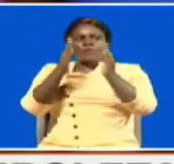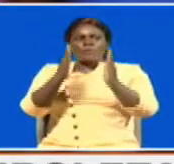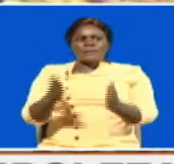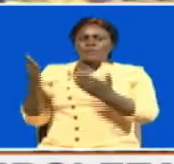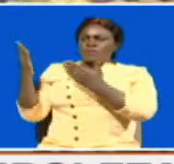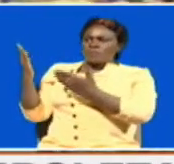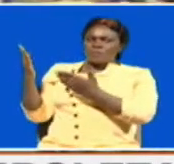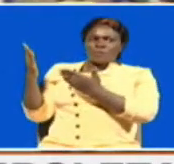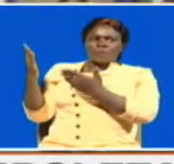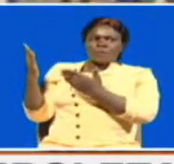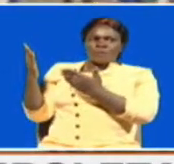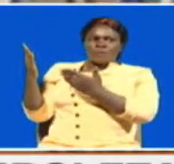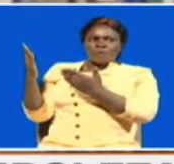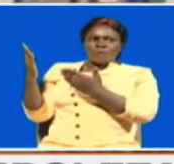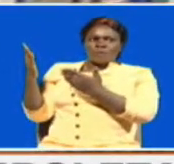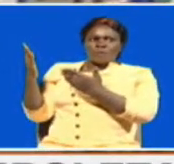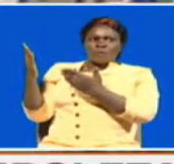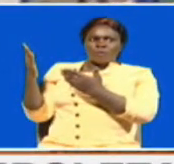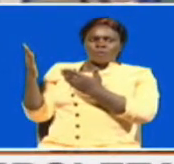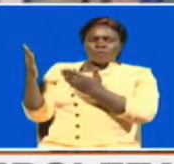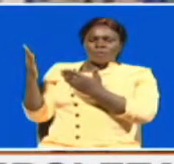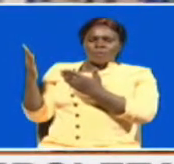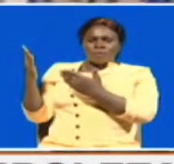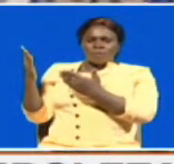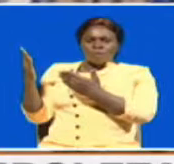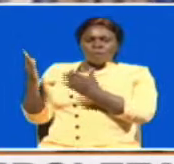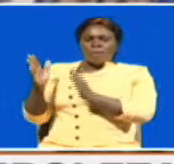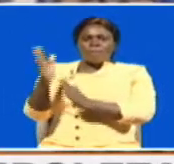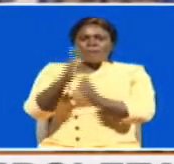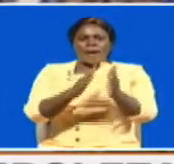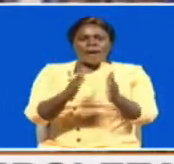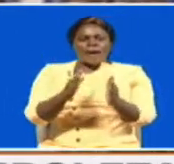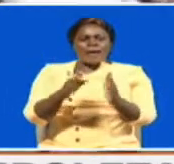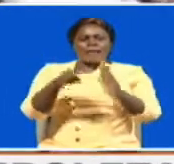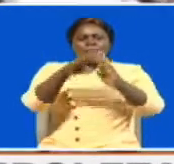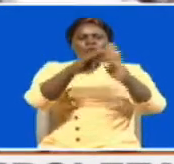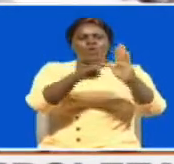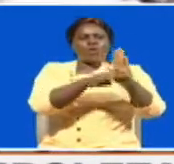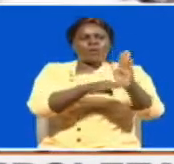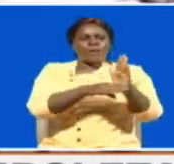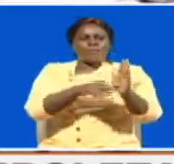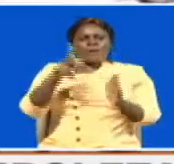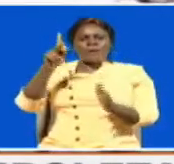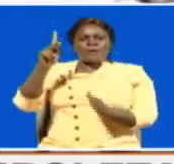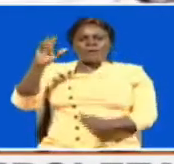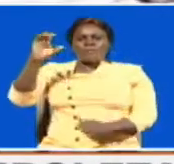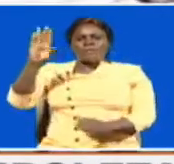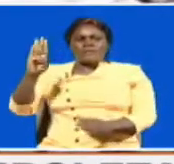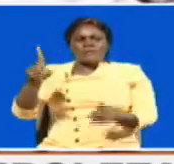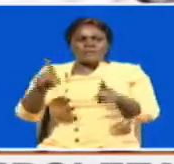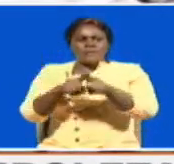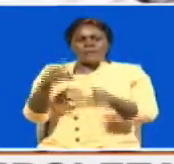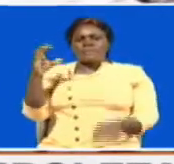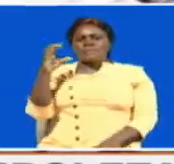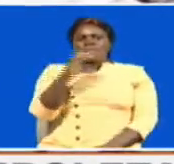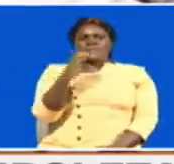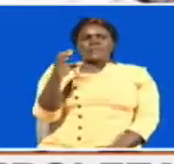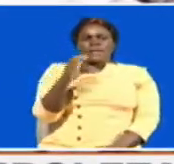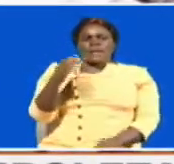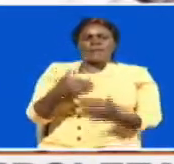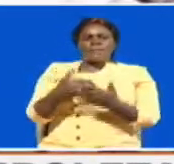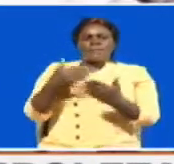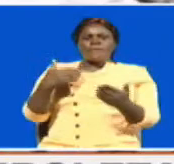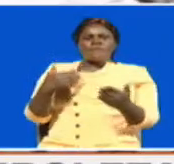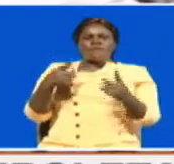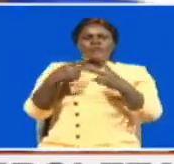Cardovillis na Kibwana Onguso ambaye alikuwa mtayarishaji wa vipindi katika mashirika KBC na Royal Media Services kabla